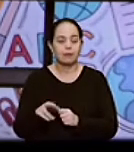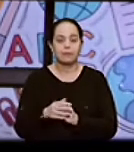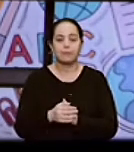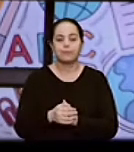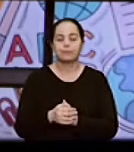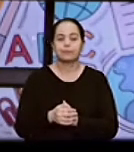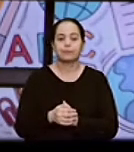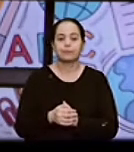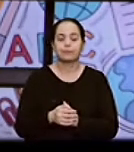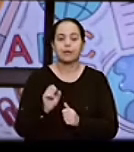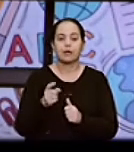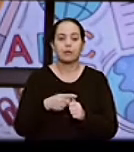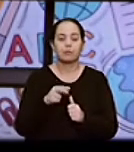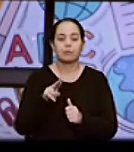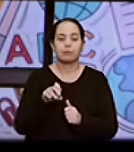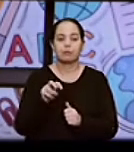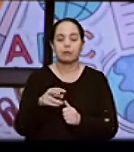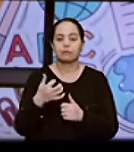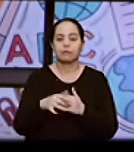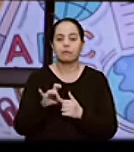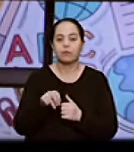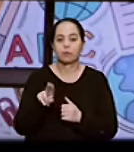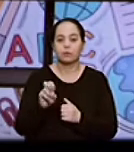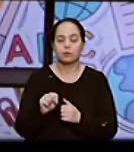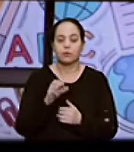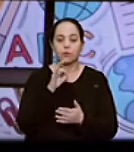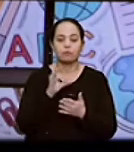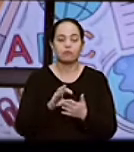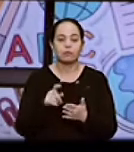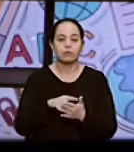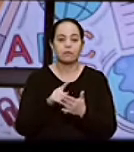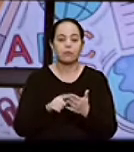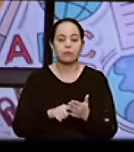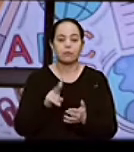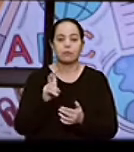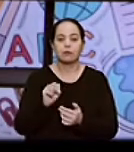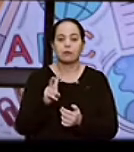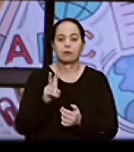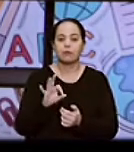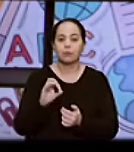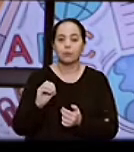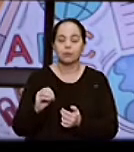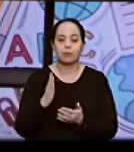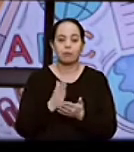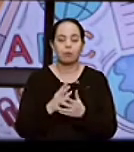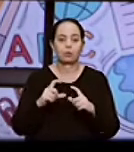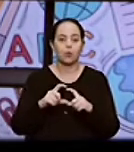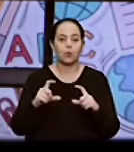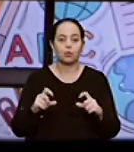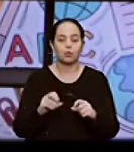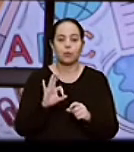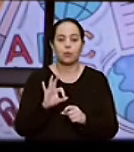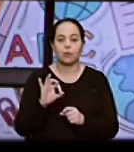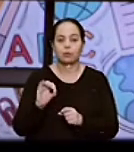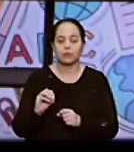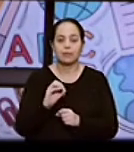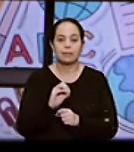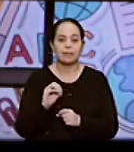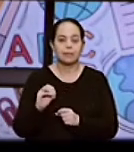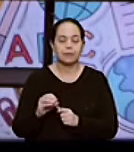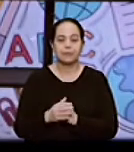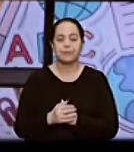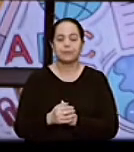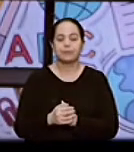имена прилагательные среднего рода отвечают на вопрос «какое» и имеют окончание «ое», «ее». А